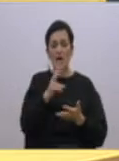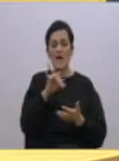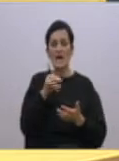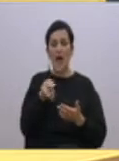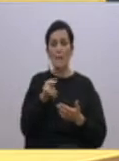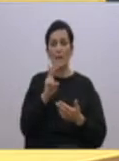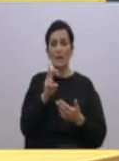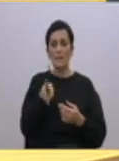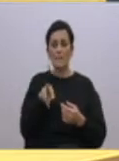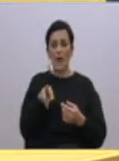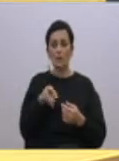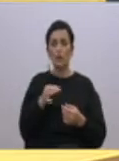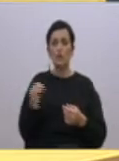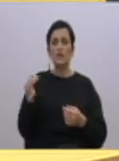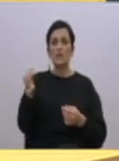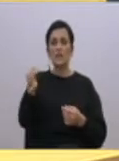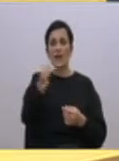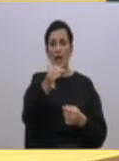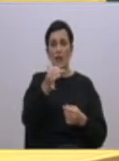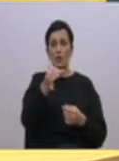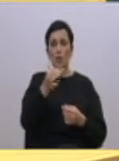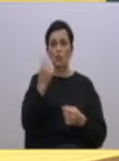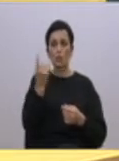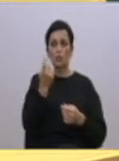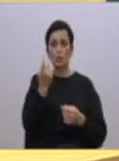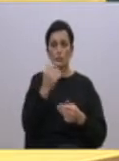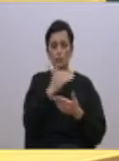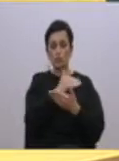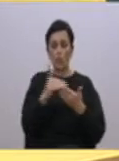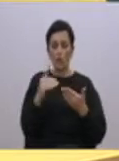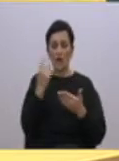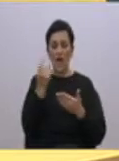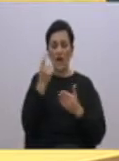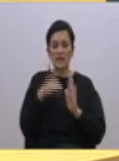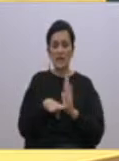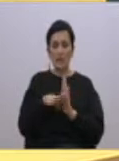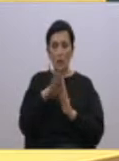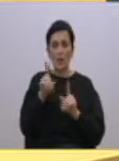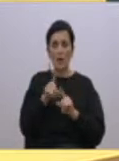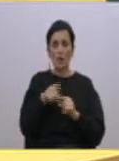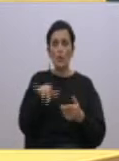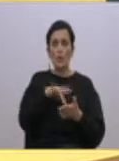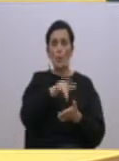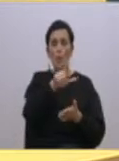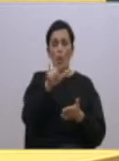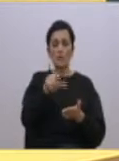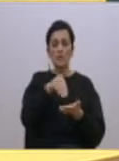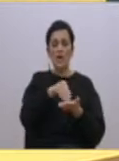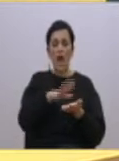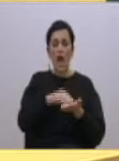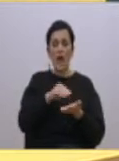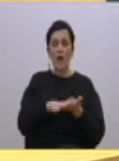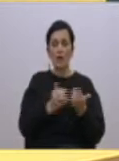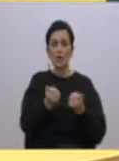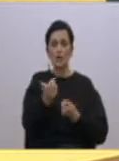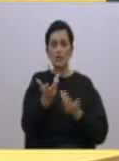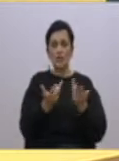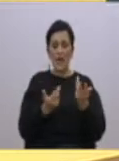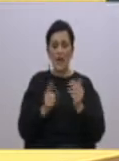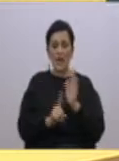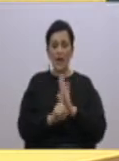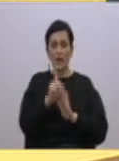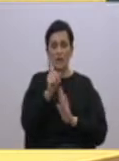დონეზე მონაცემთა ხარისხის გაუმჯობესება, განისაზღვრა ასევე მოსახლეობის აღწერის ჩატარების თარიღი და დავიწყეთ